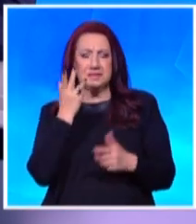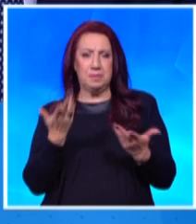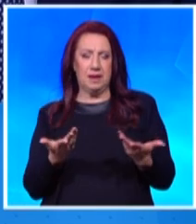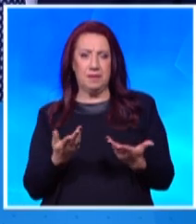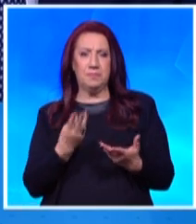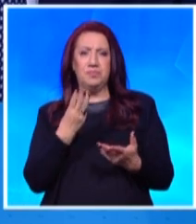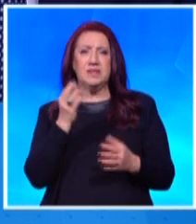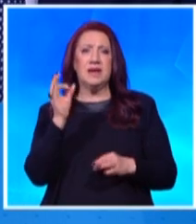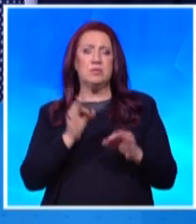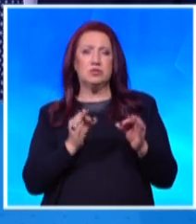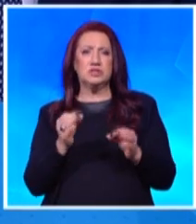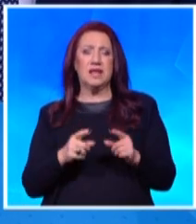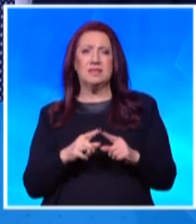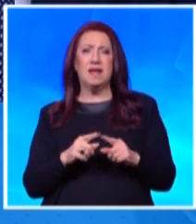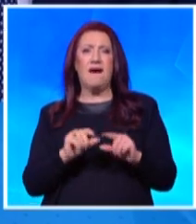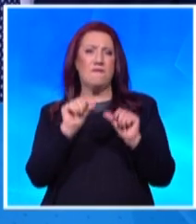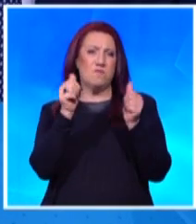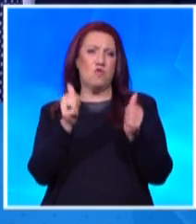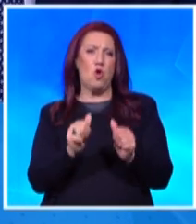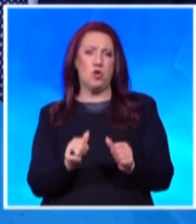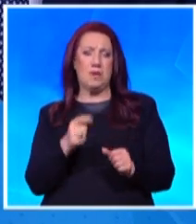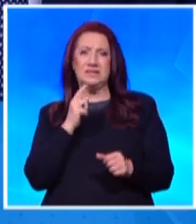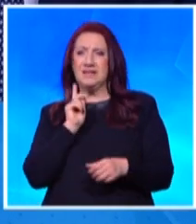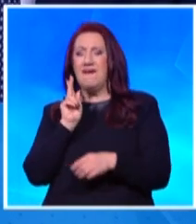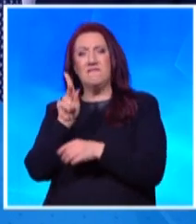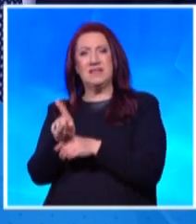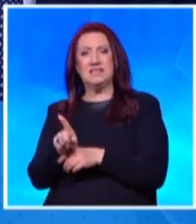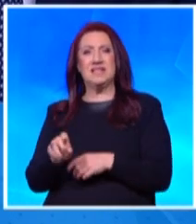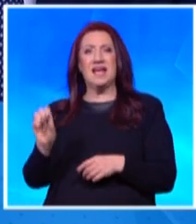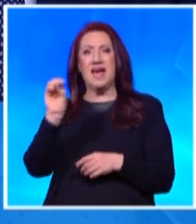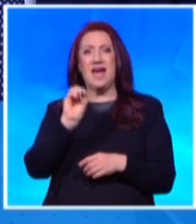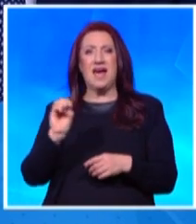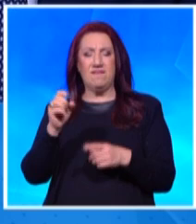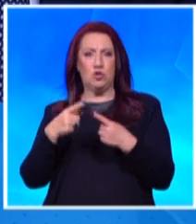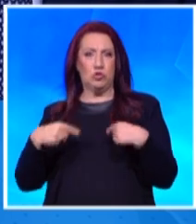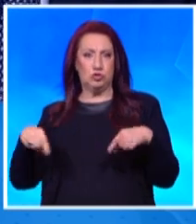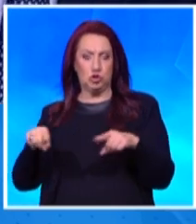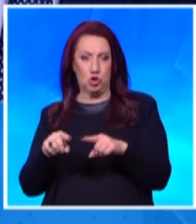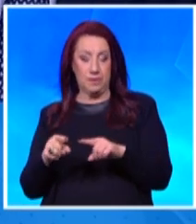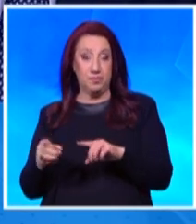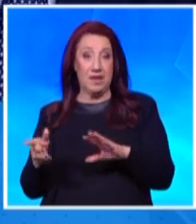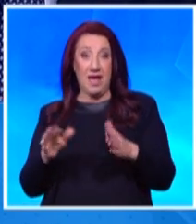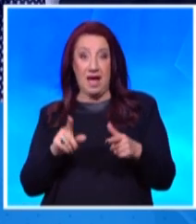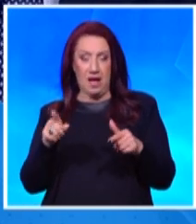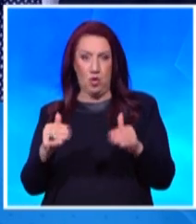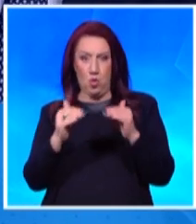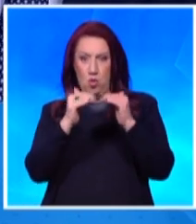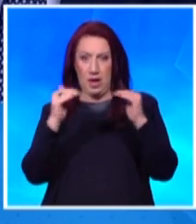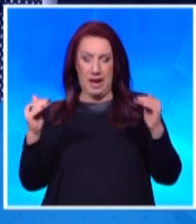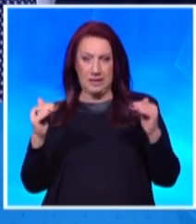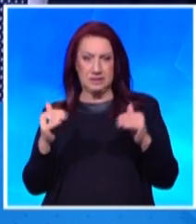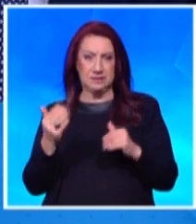3% е формалният критерий по Маастрихт за влизане в еврозоната и затова това е границата, за която се говори най-много. Но ако примерно ние говорим, ако тази граница беше 2%, сега